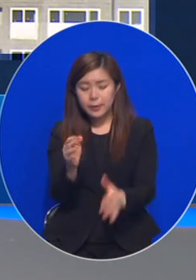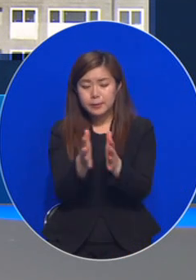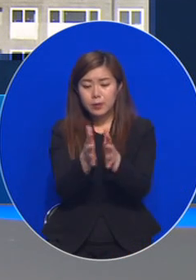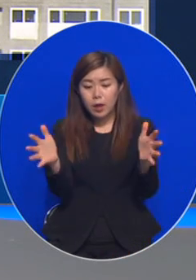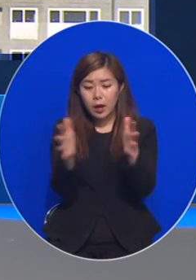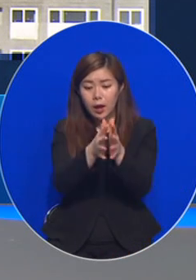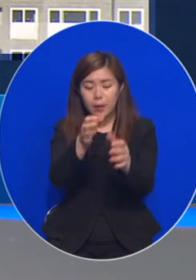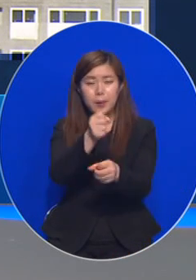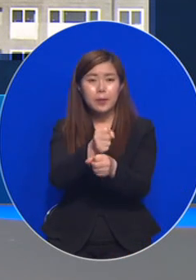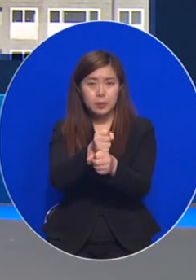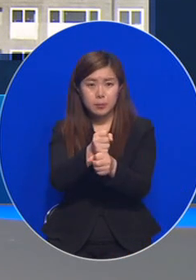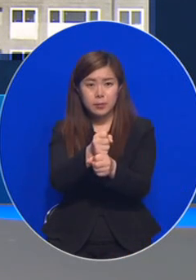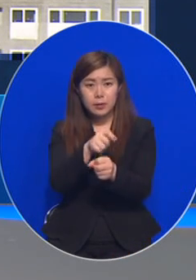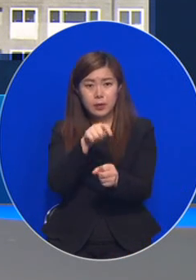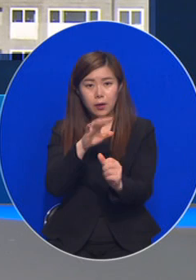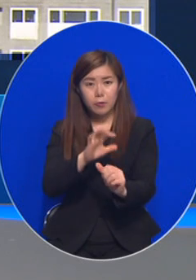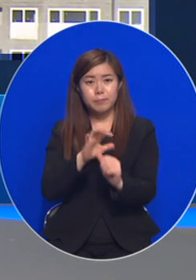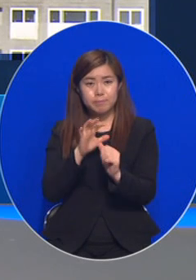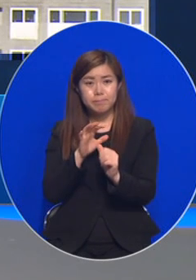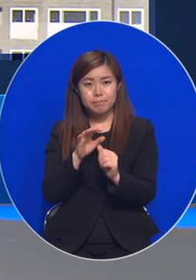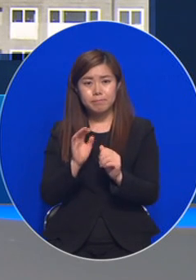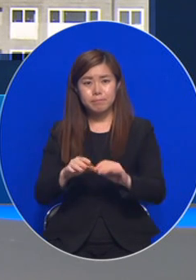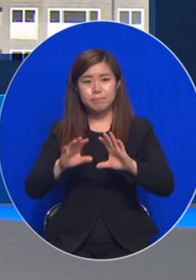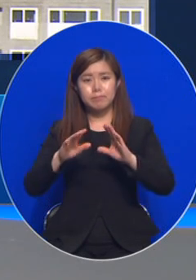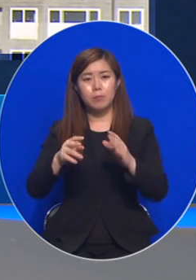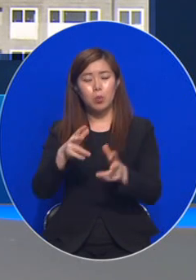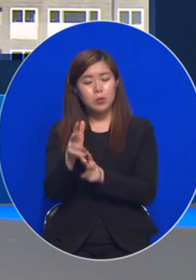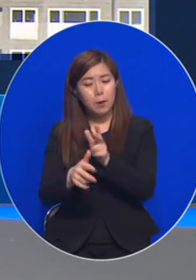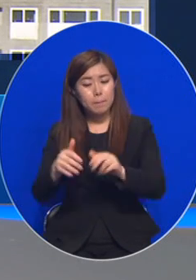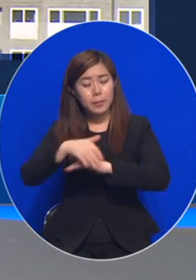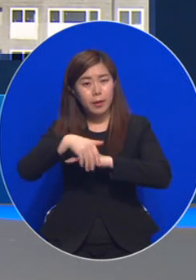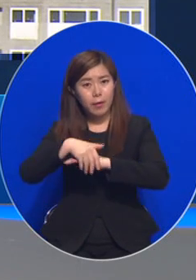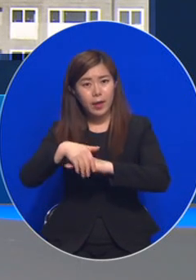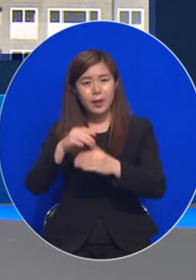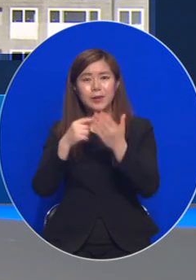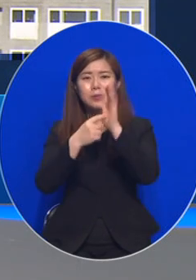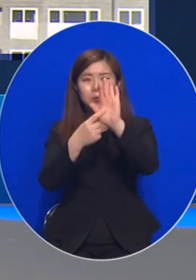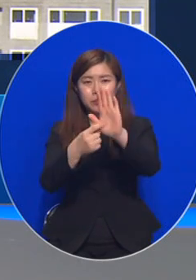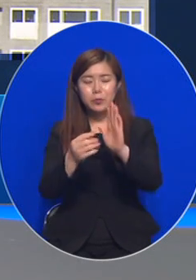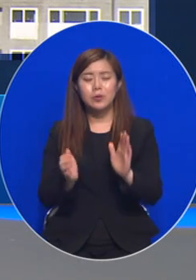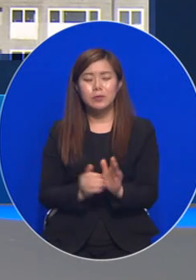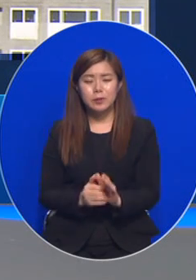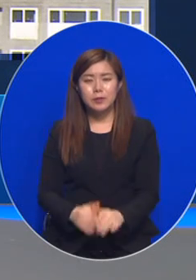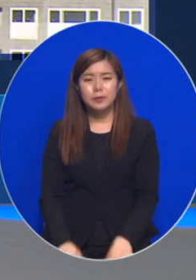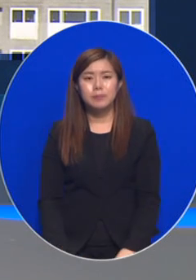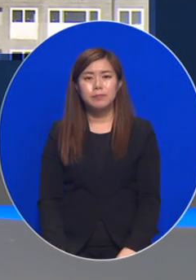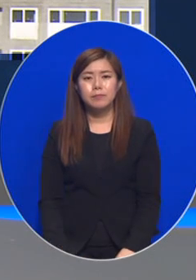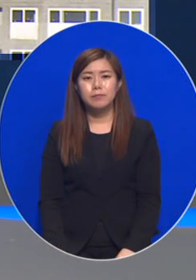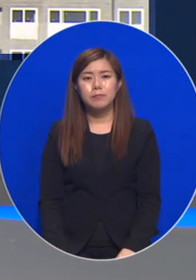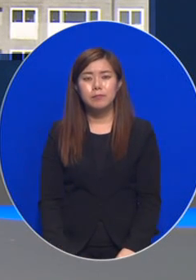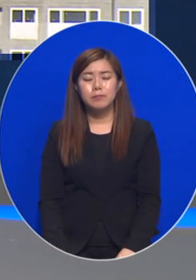위한 공공택지 확보와 정비사업 계획이 나왔습니다. 보도에 이리나 기자입니다.